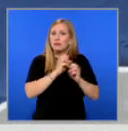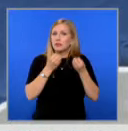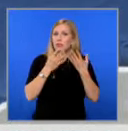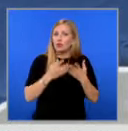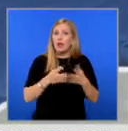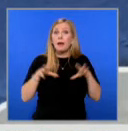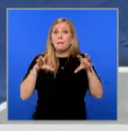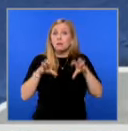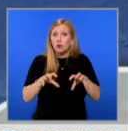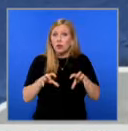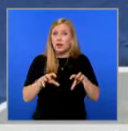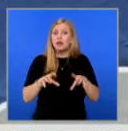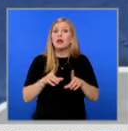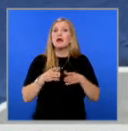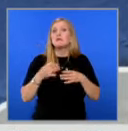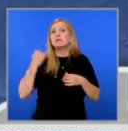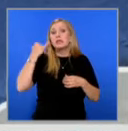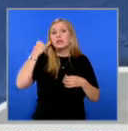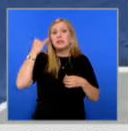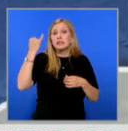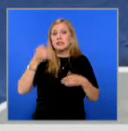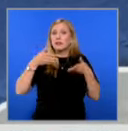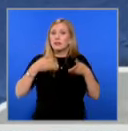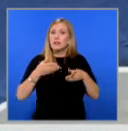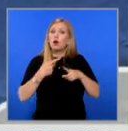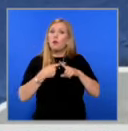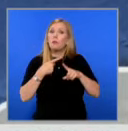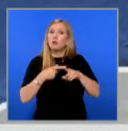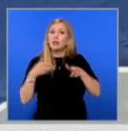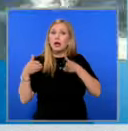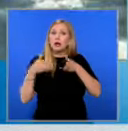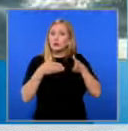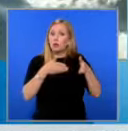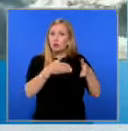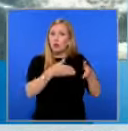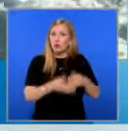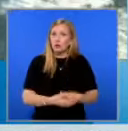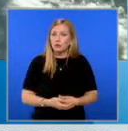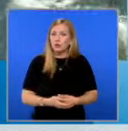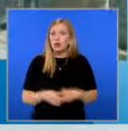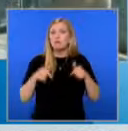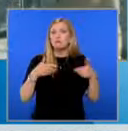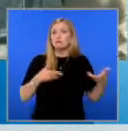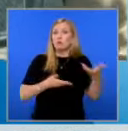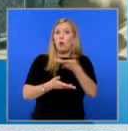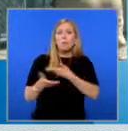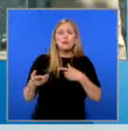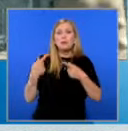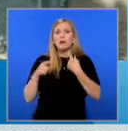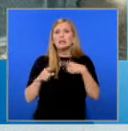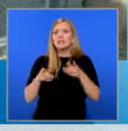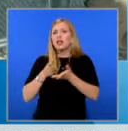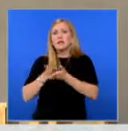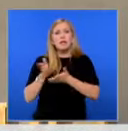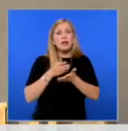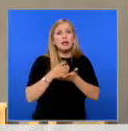възможни инициативи за хуманитарен коридор за украинско зърно край бреговете на румъния и българия а обсъждаме различни варианти